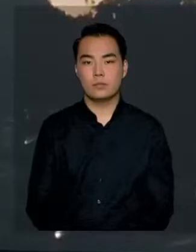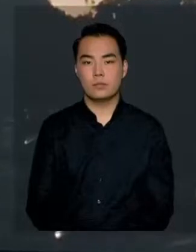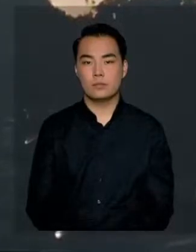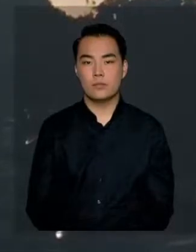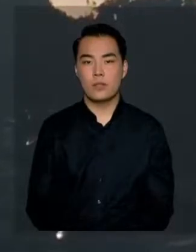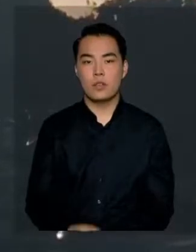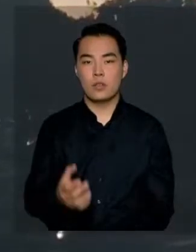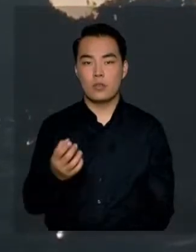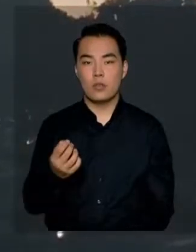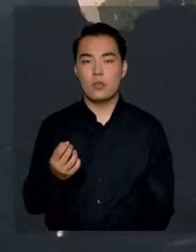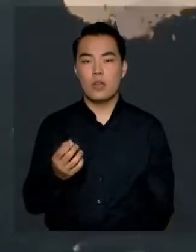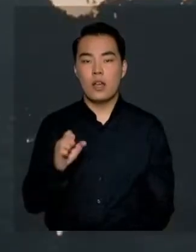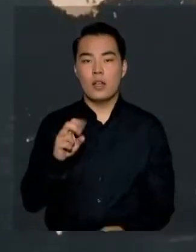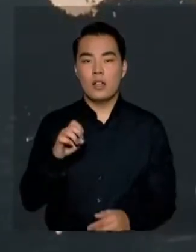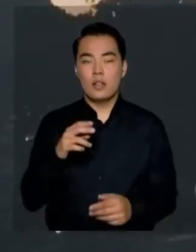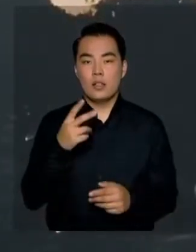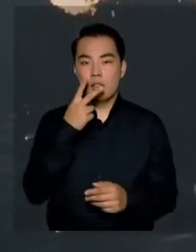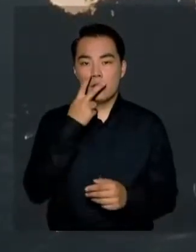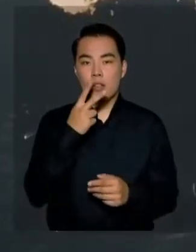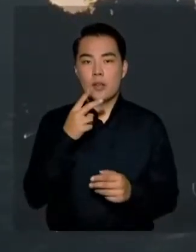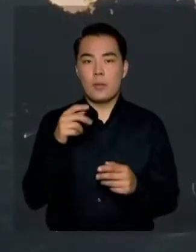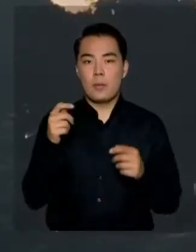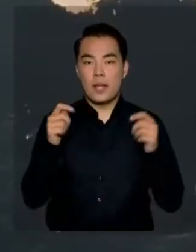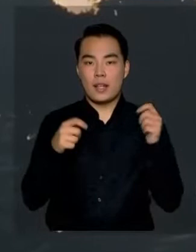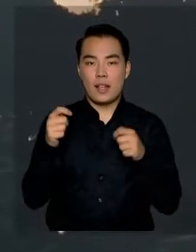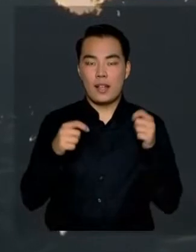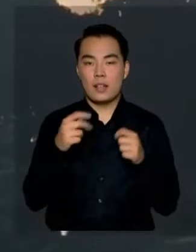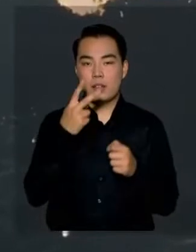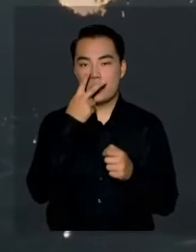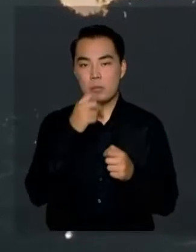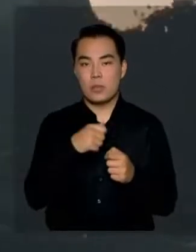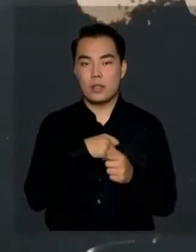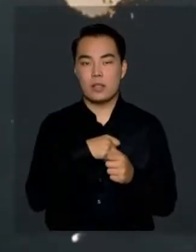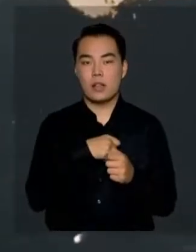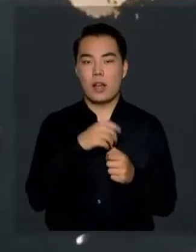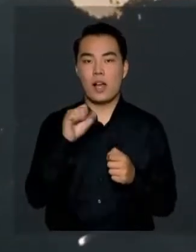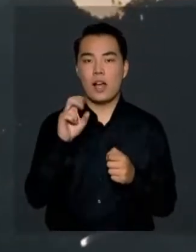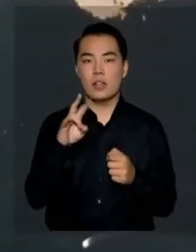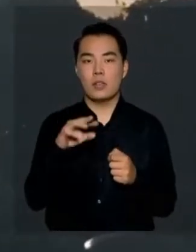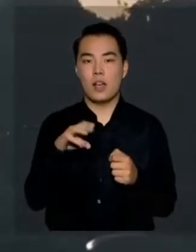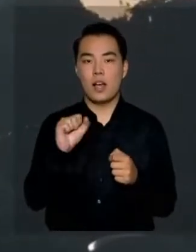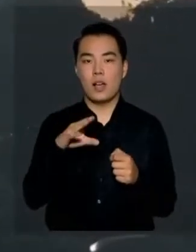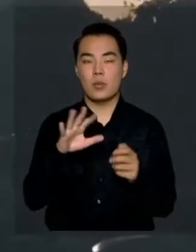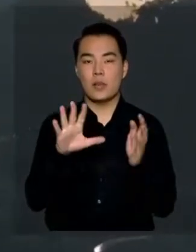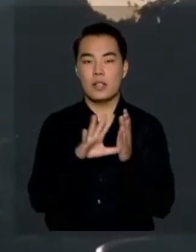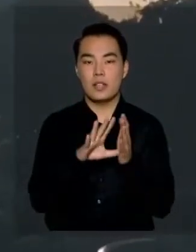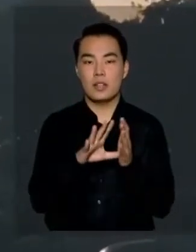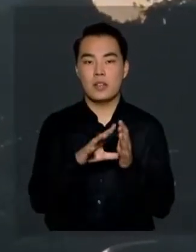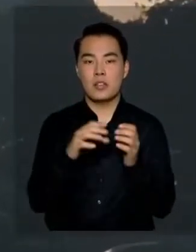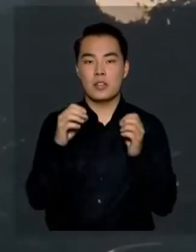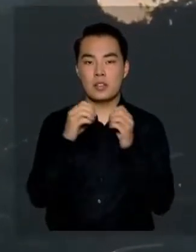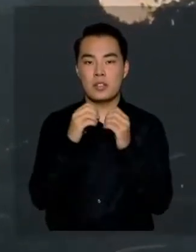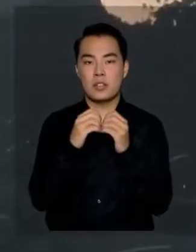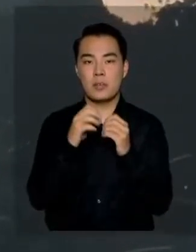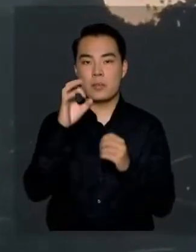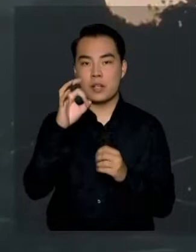между тем аналитики информационного портала ранкинг.kz подсчитали что атомная энергетика на сегодняшний день обеспечивает примерно